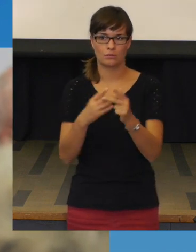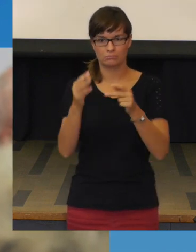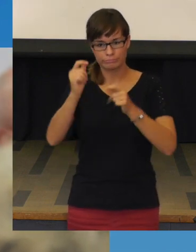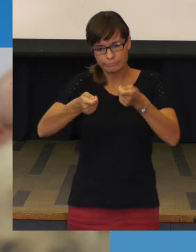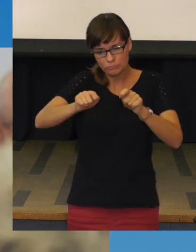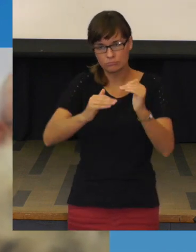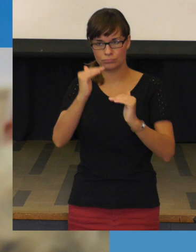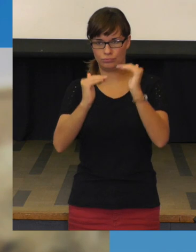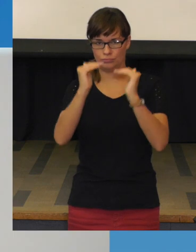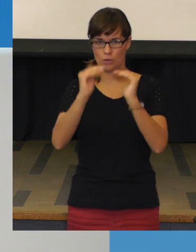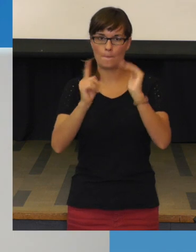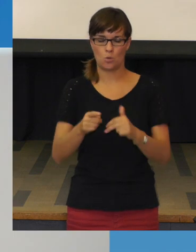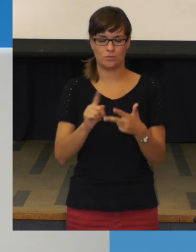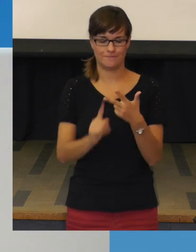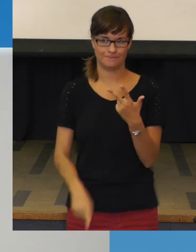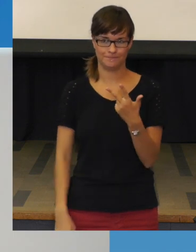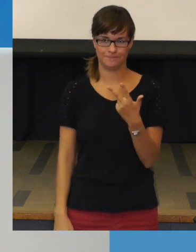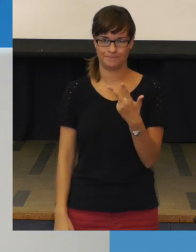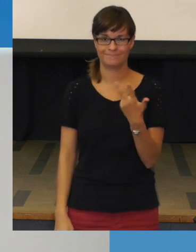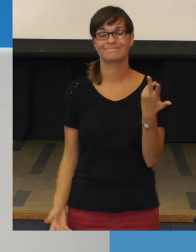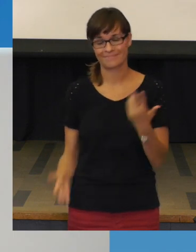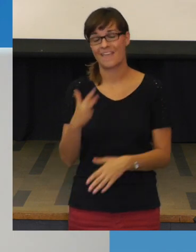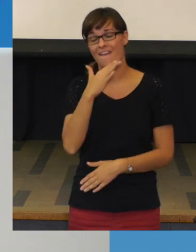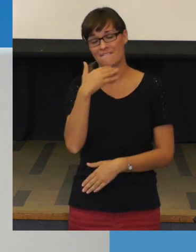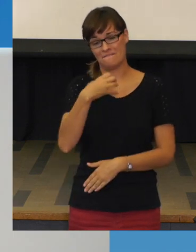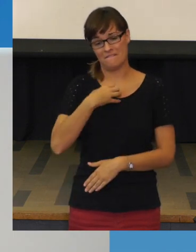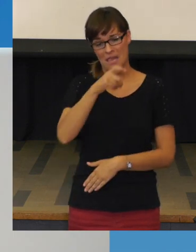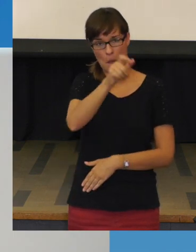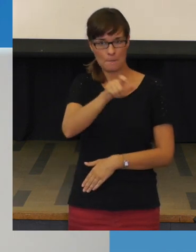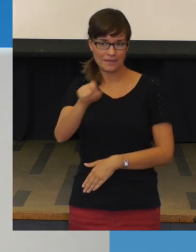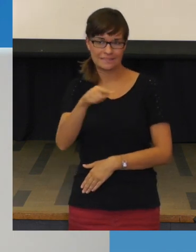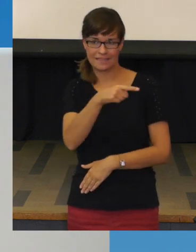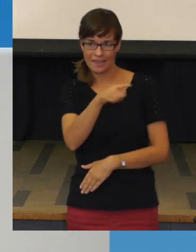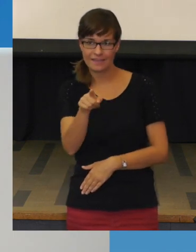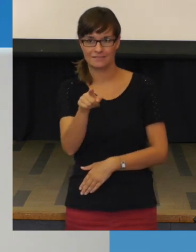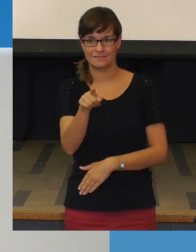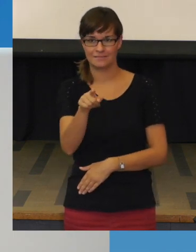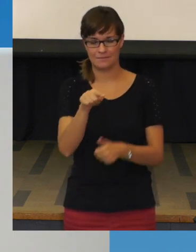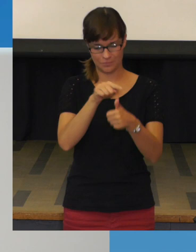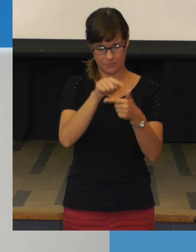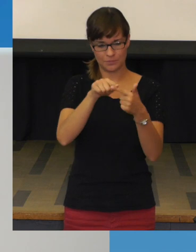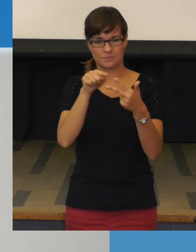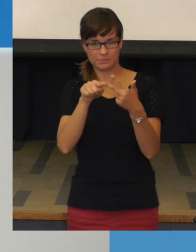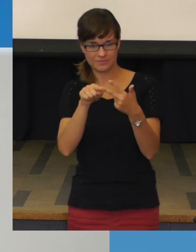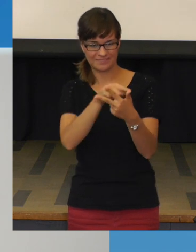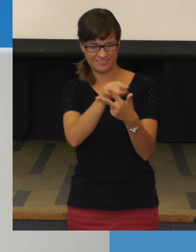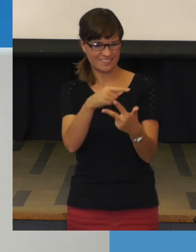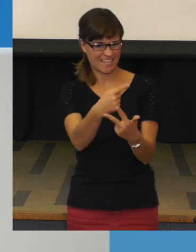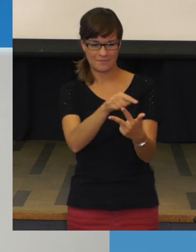Bei den meisten Patienten müssen wir ehrlicherweise sagen, ist es so, dass die konventionellen, die von mir jetzt aufgezählten Faktoren nicht